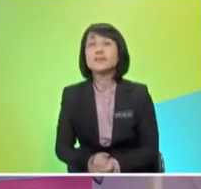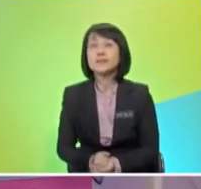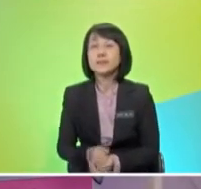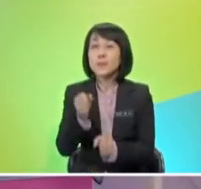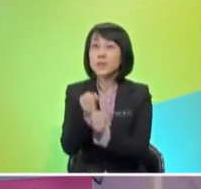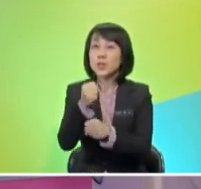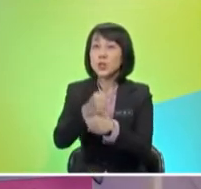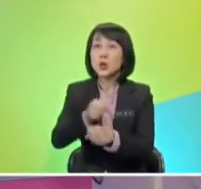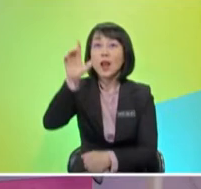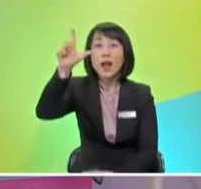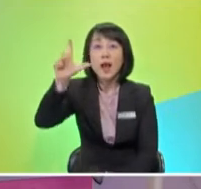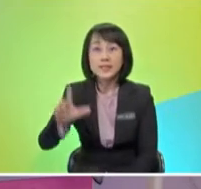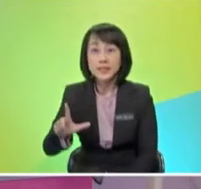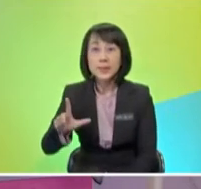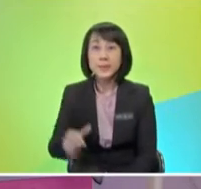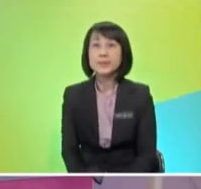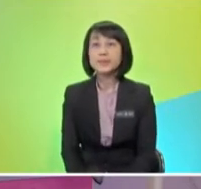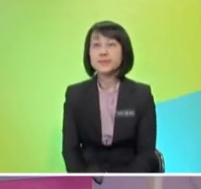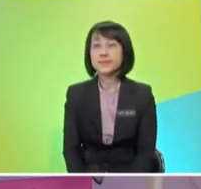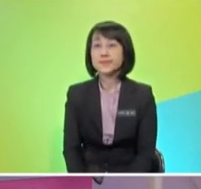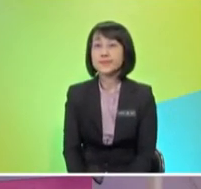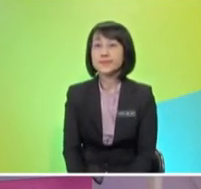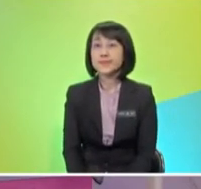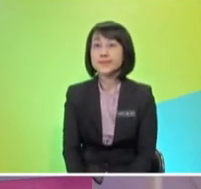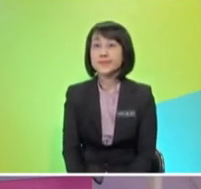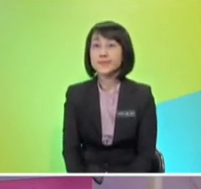lazim Oke baik oke